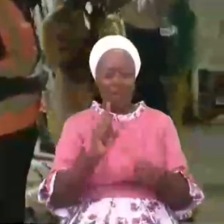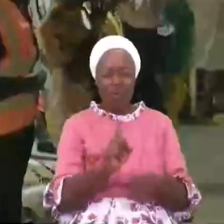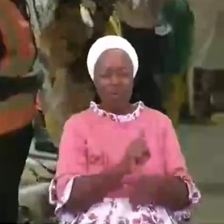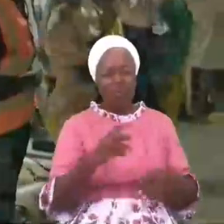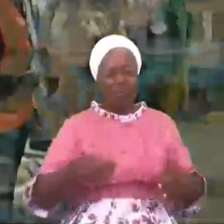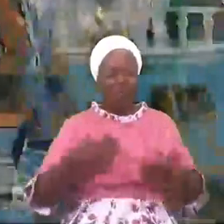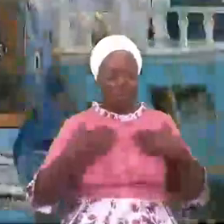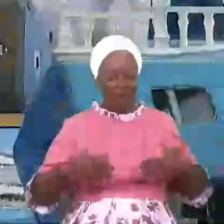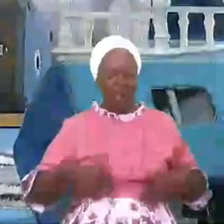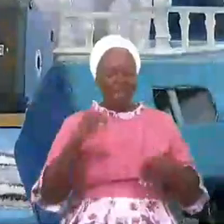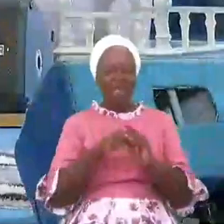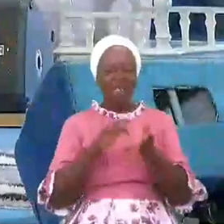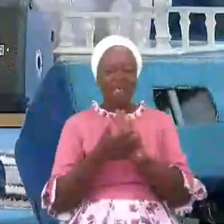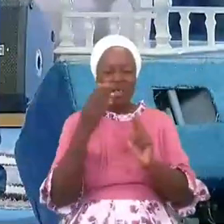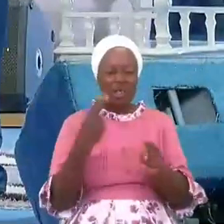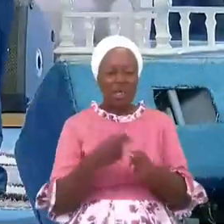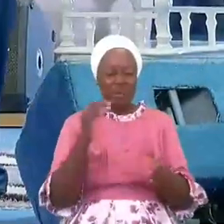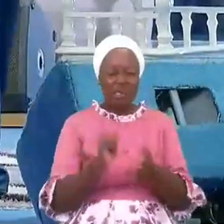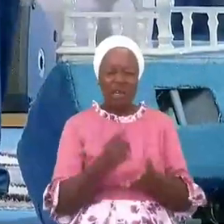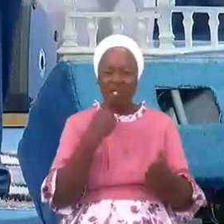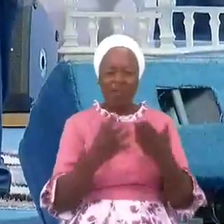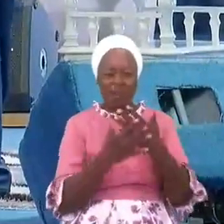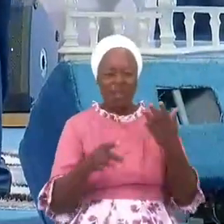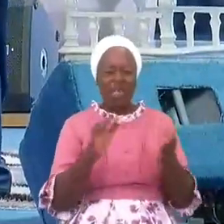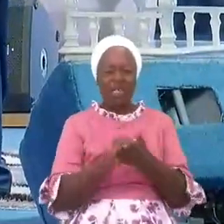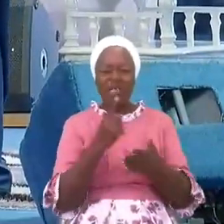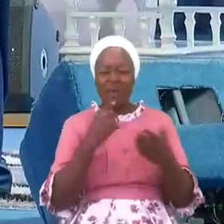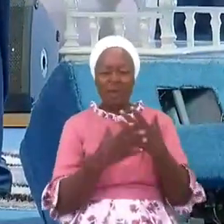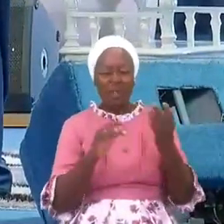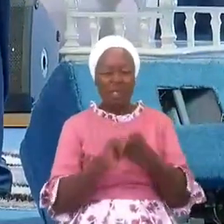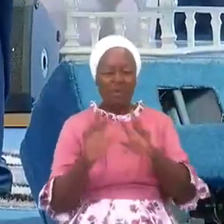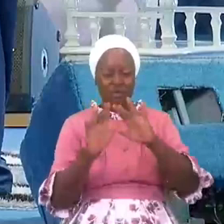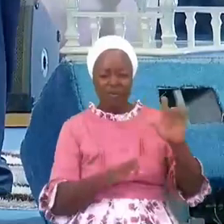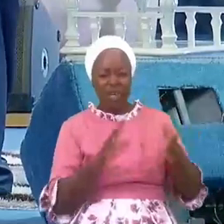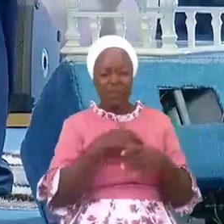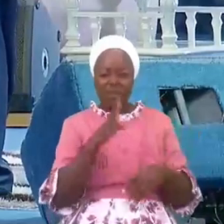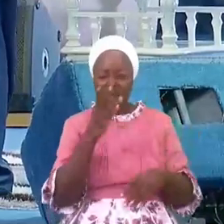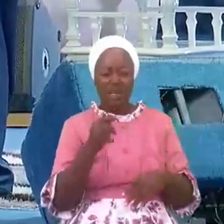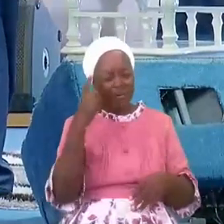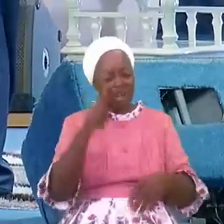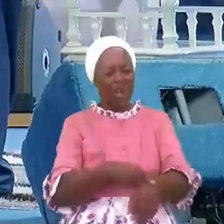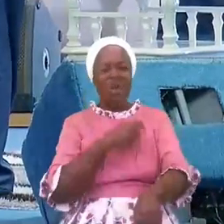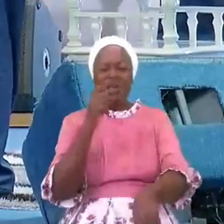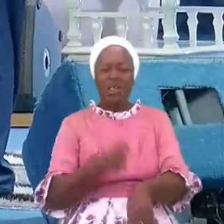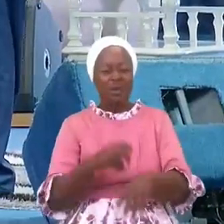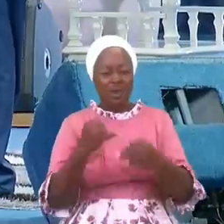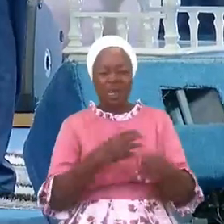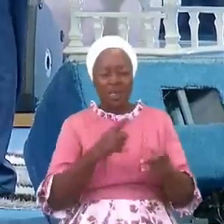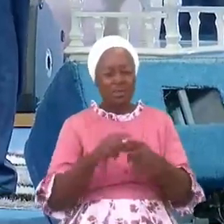de Jésus. Perte de sang, cette perte de sang là-bas depuis longtemps maintenant. Et tu